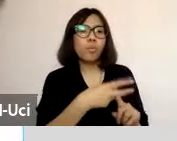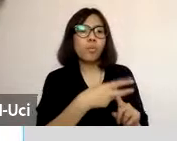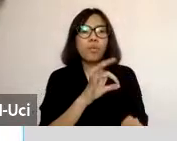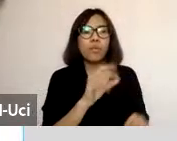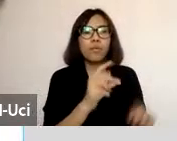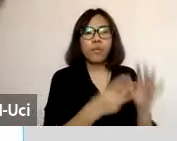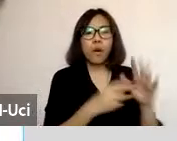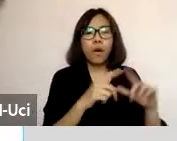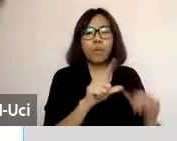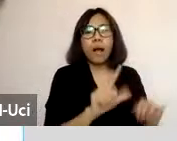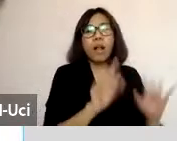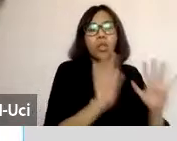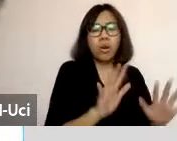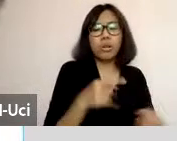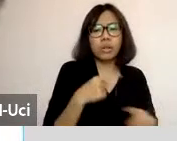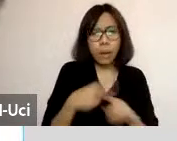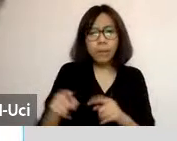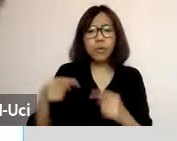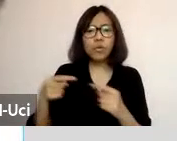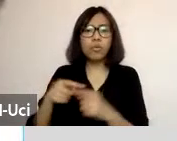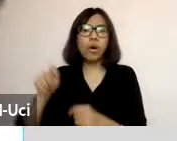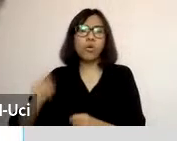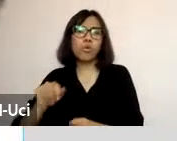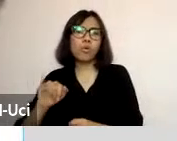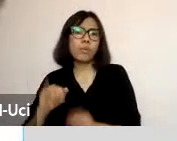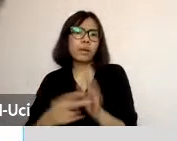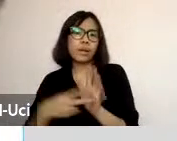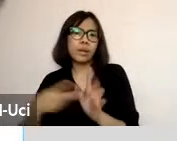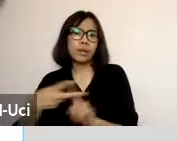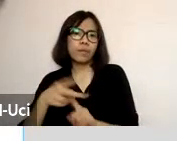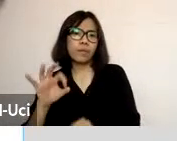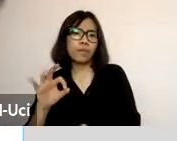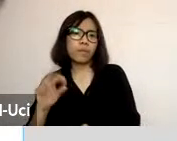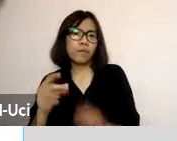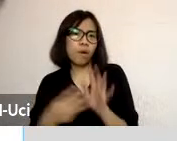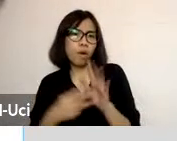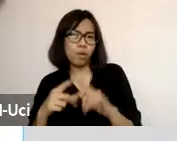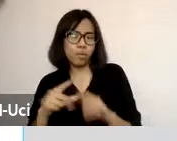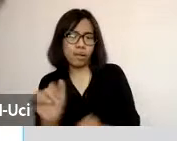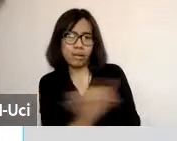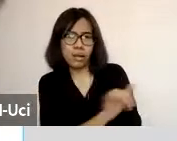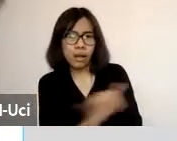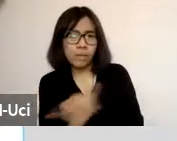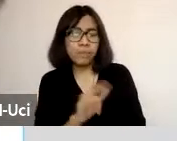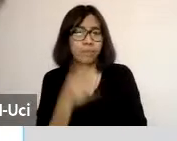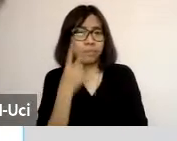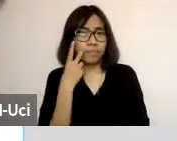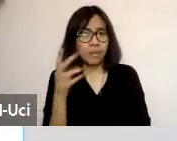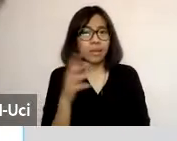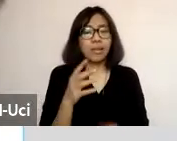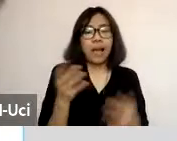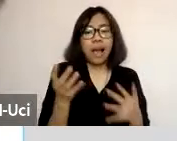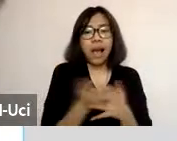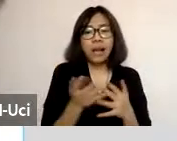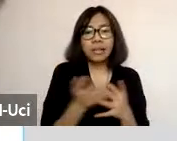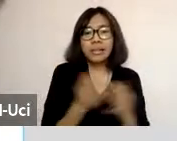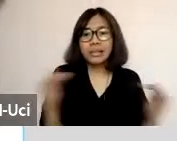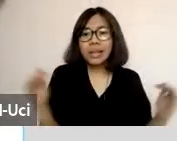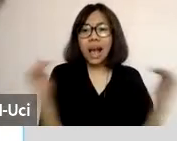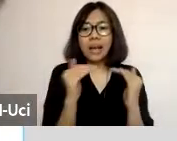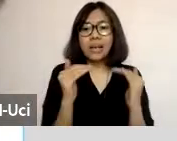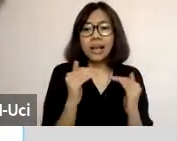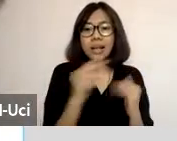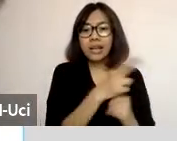Justice sejauh ini memang kalau saya membaca satu laporan indeks eh akses objektif Indonesia yang pernah diterbitkan oleh